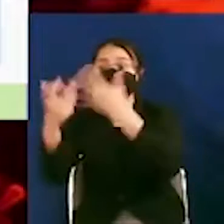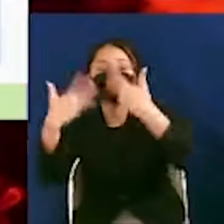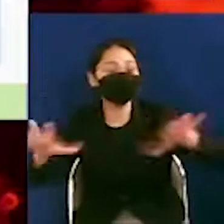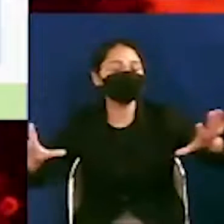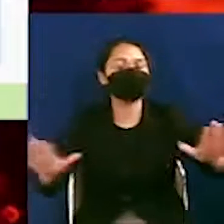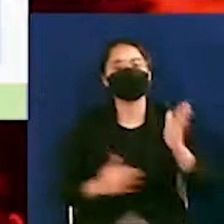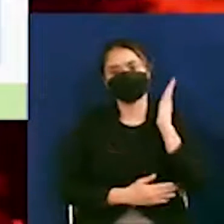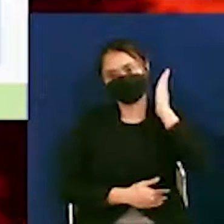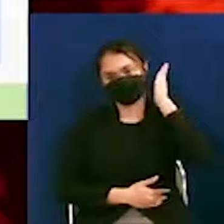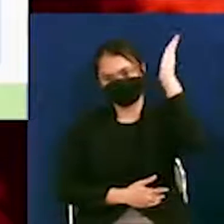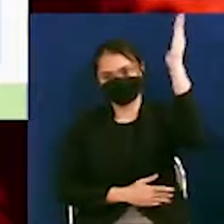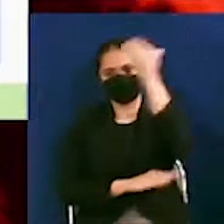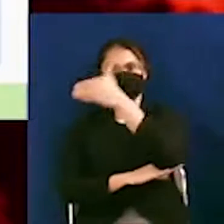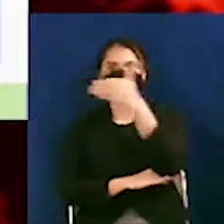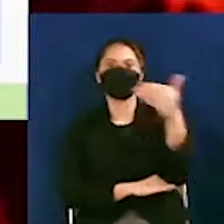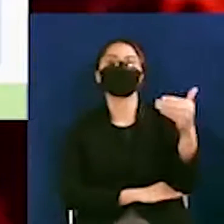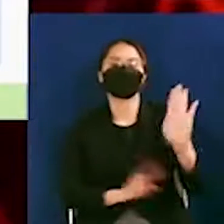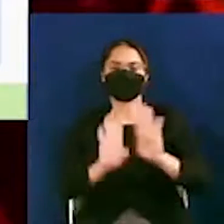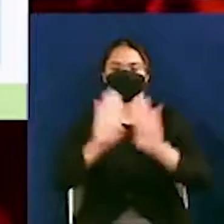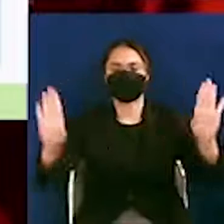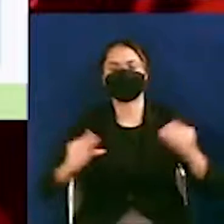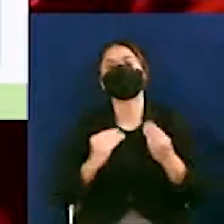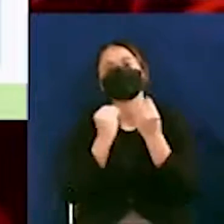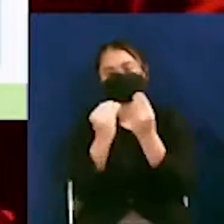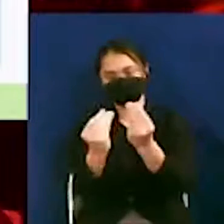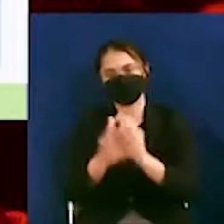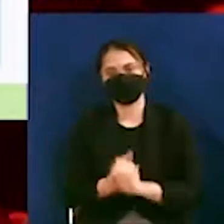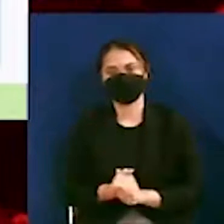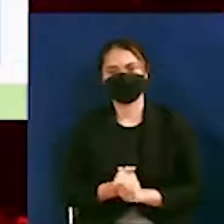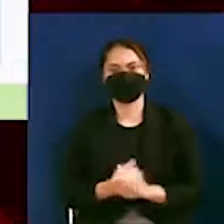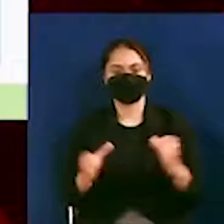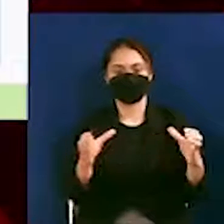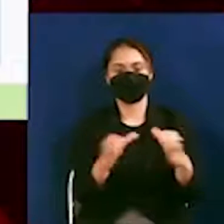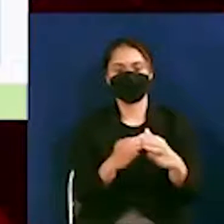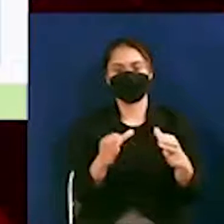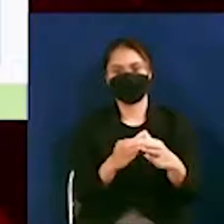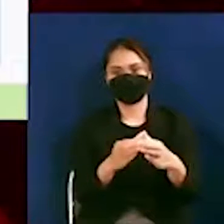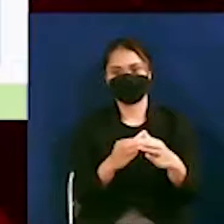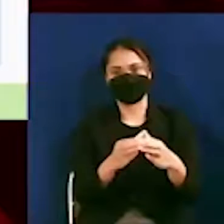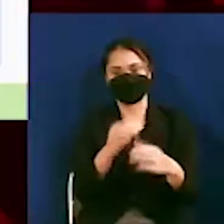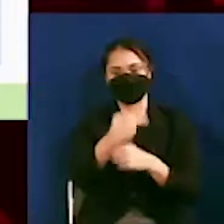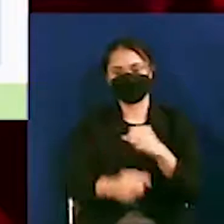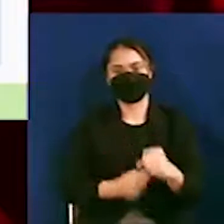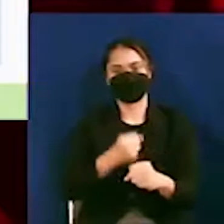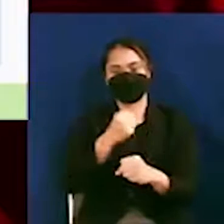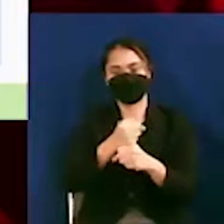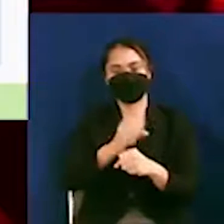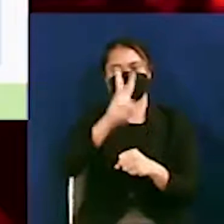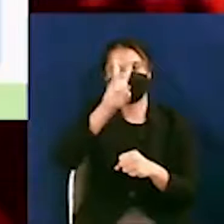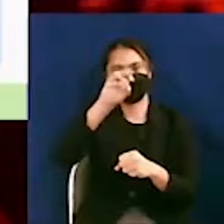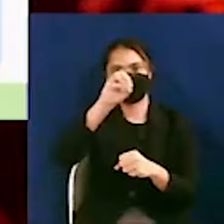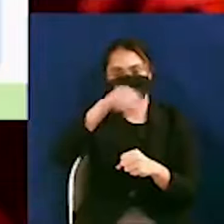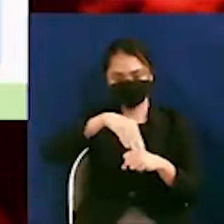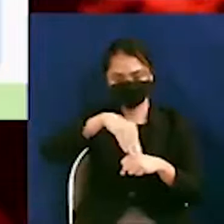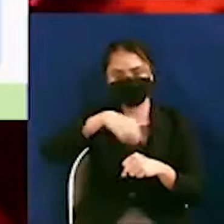าติซึ่งจริงๆเพิ่งเปิดไปเมื่ออาทิตย์2อาทิตย์ที่ผ่านมาโดยเน้นกลุ่มชาวต่างชาติที่มีอายุเกิน60ตอนแรก75